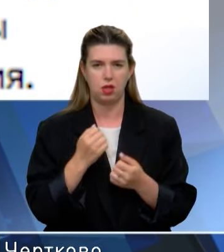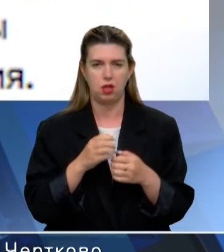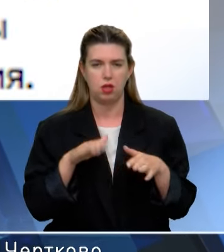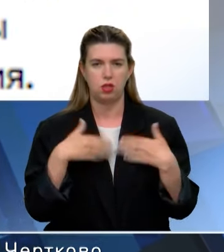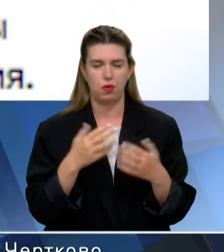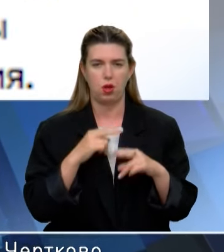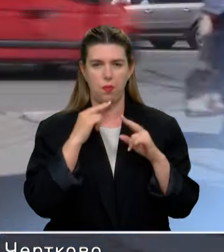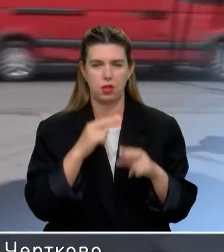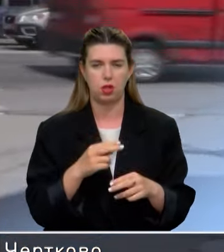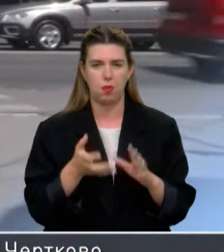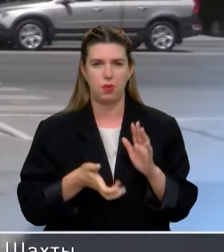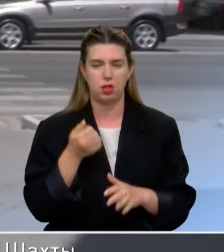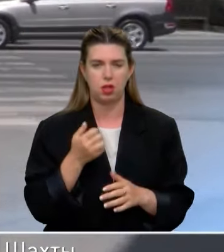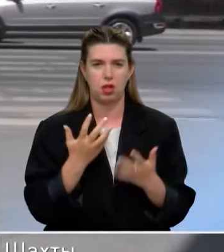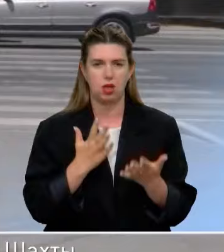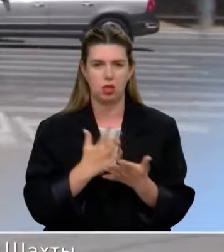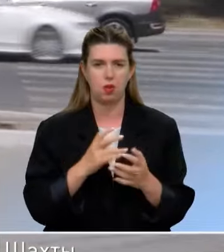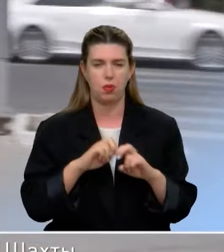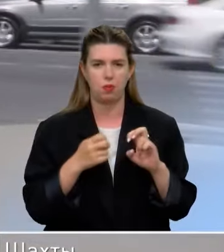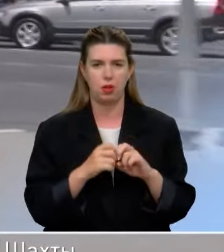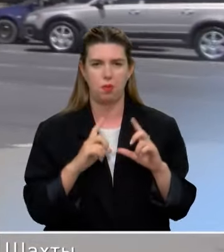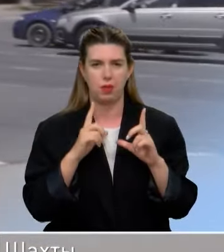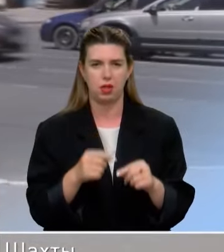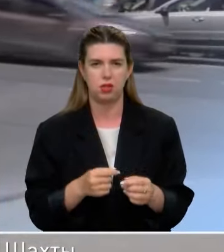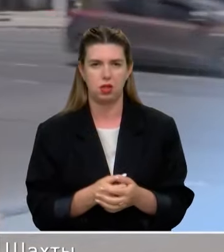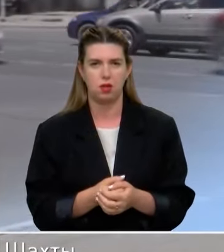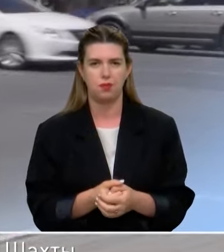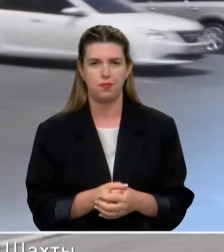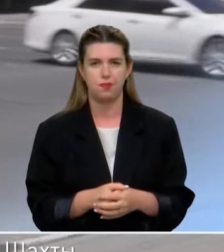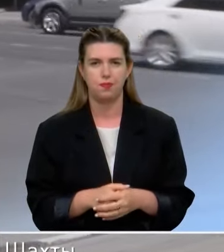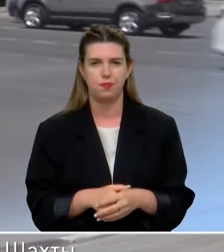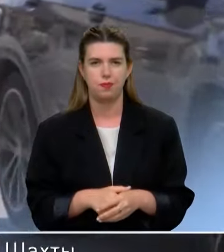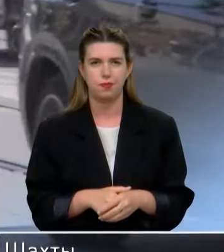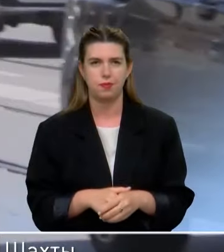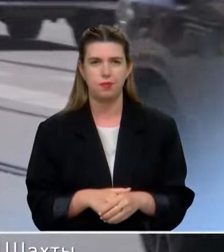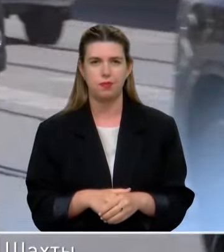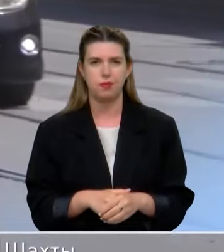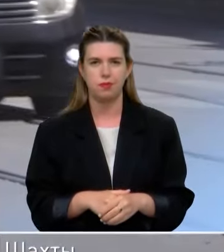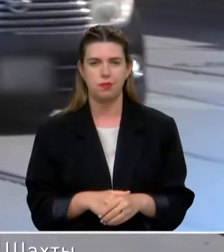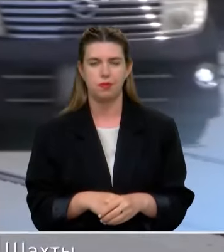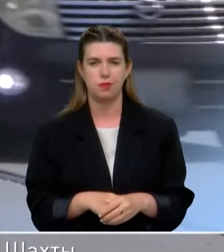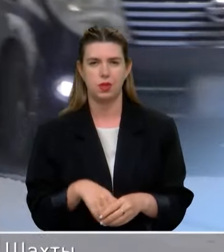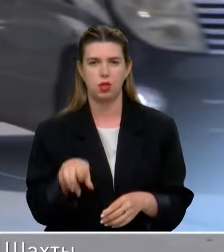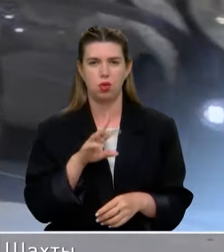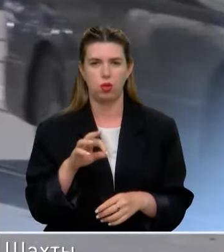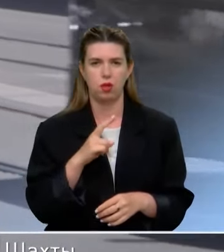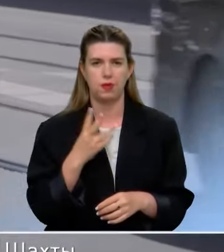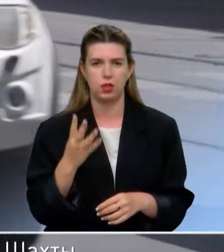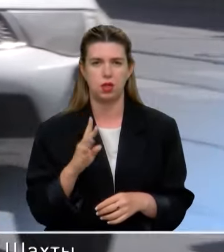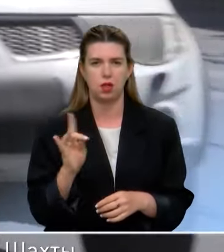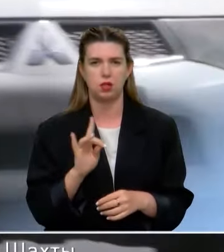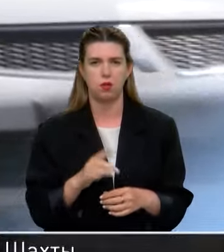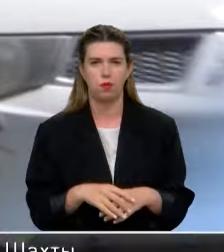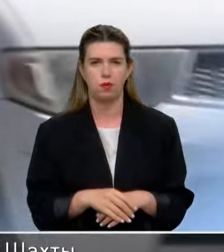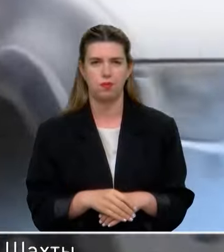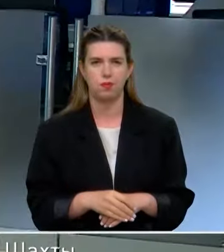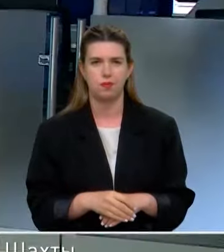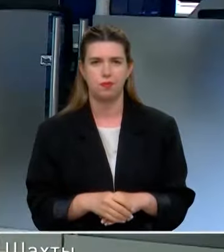советуют обращаться в поддержку если есть есть проблемы с поездкой Валерия Жукова Максим Шапошников Богдан Дмитриев дон24 Ростов